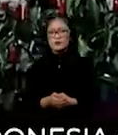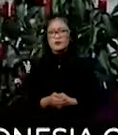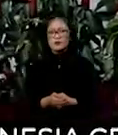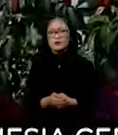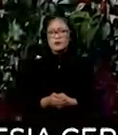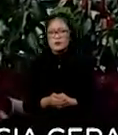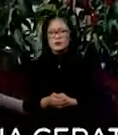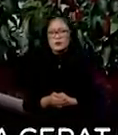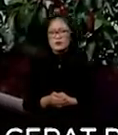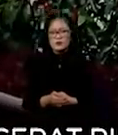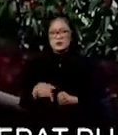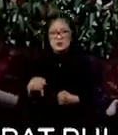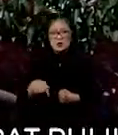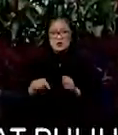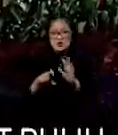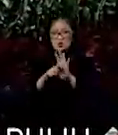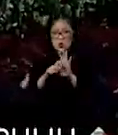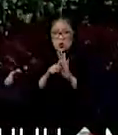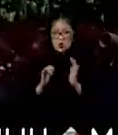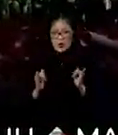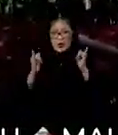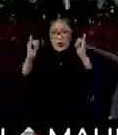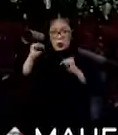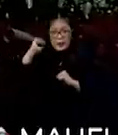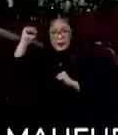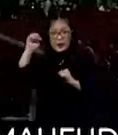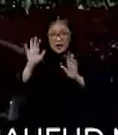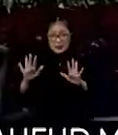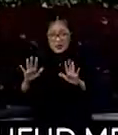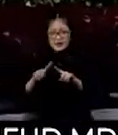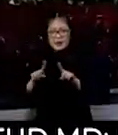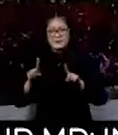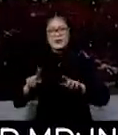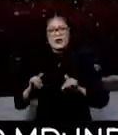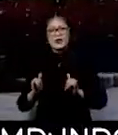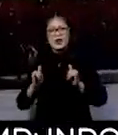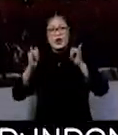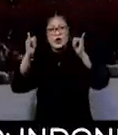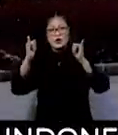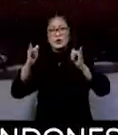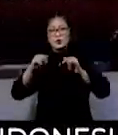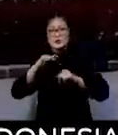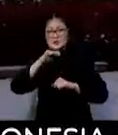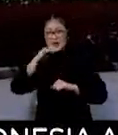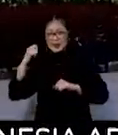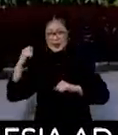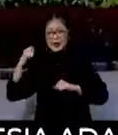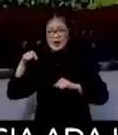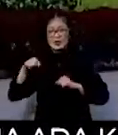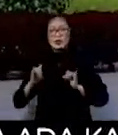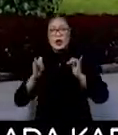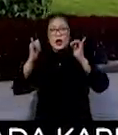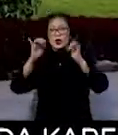Dan pemirsa, tidak hanya Gedung Merdeka maupun Gedung Sate memiliki nilai sejarah, salah satu yang juga memiliki nilai sejarah adalah rumah Bu